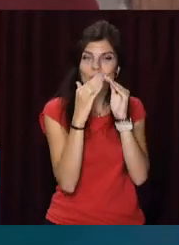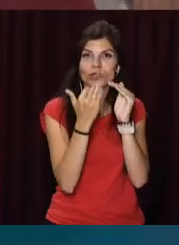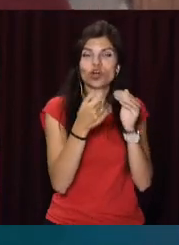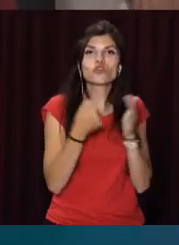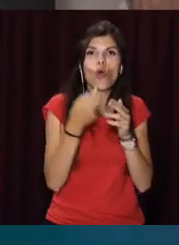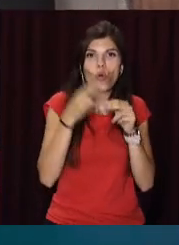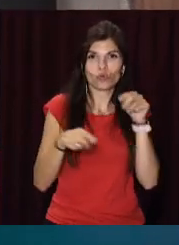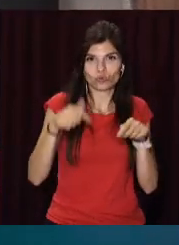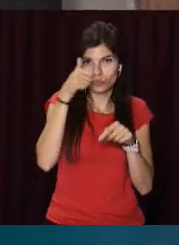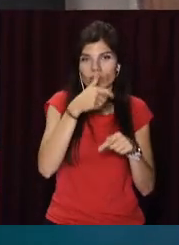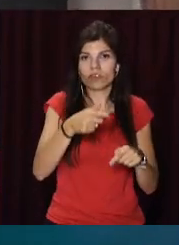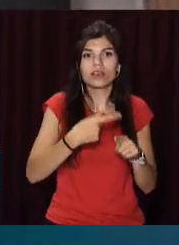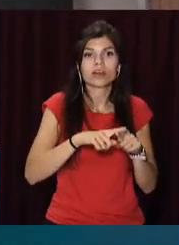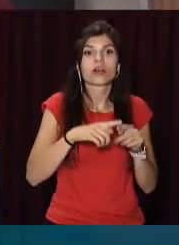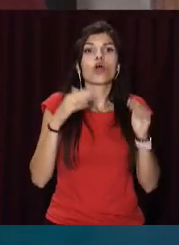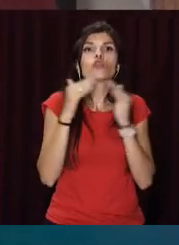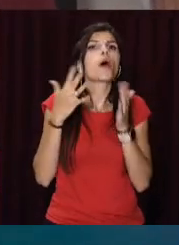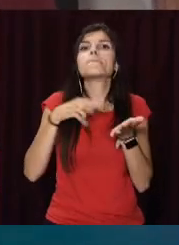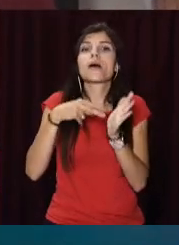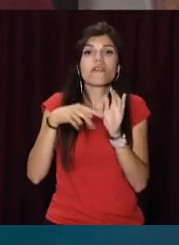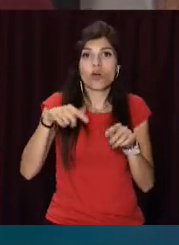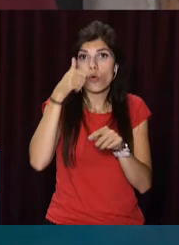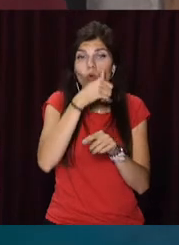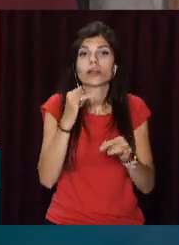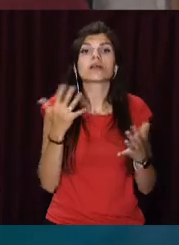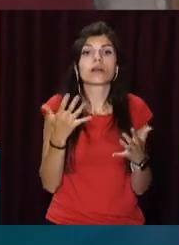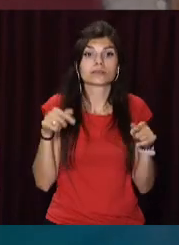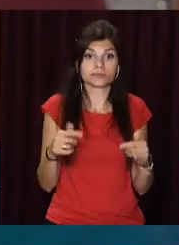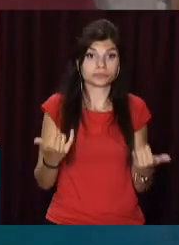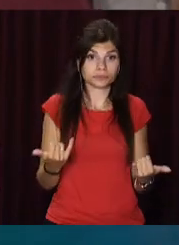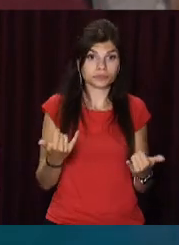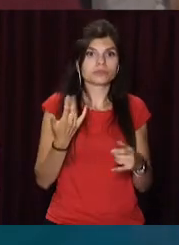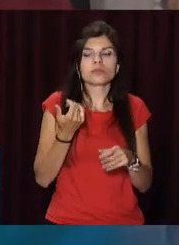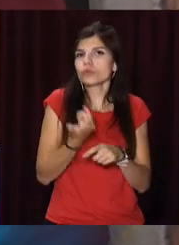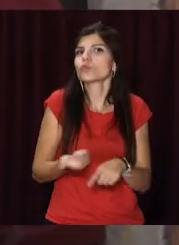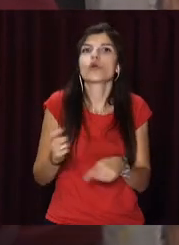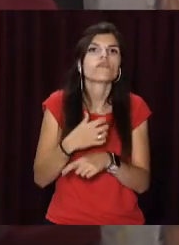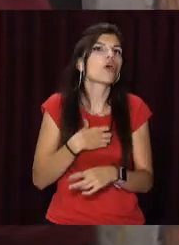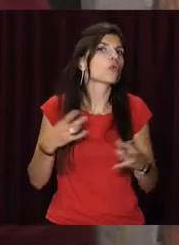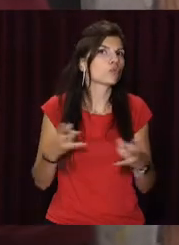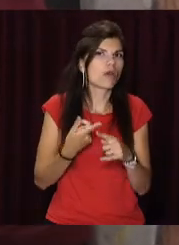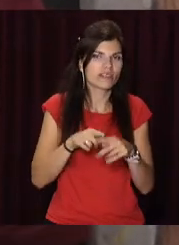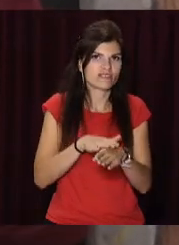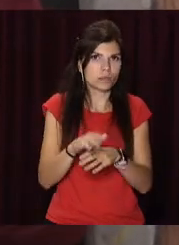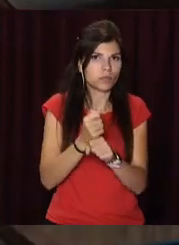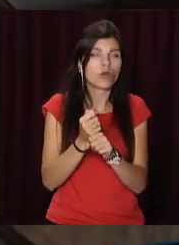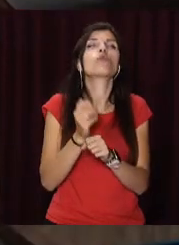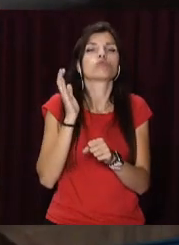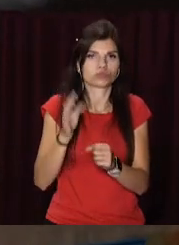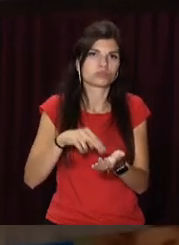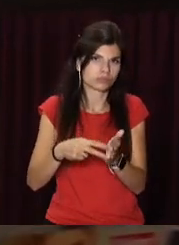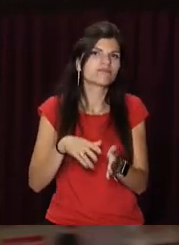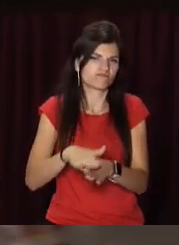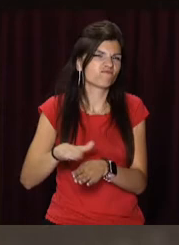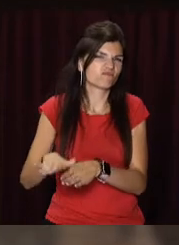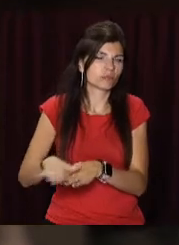року всі ті 50 домів, які заплановані на цей рік, і які в даний момент найбільше потребуються виконання цих робіт, будуть виконані. Загалом